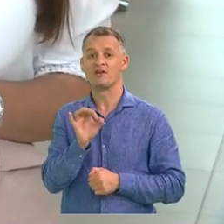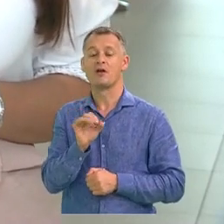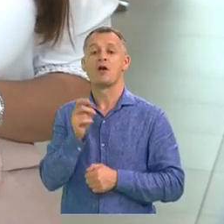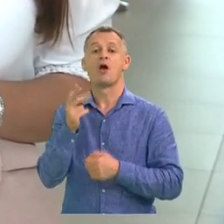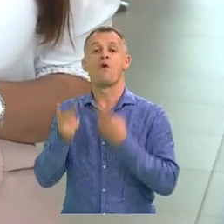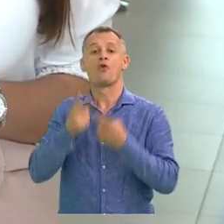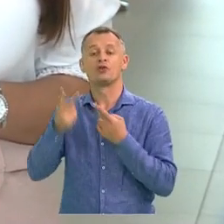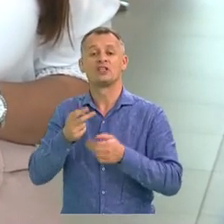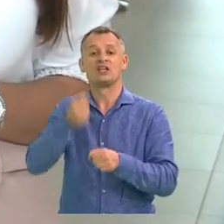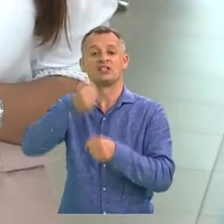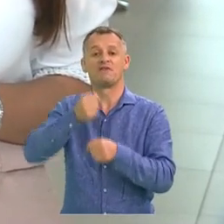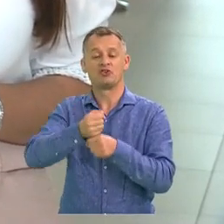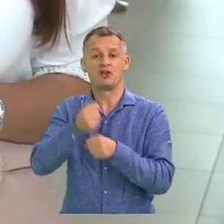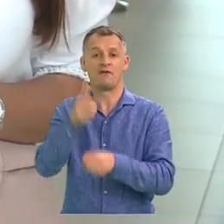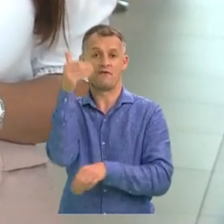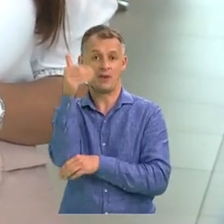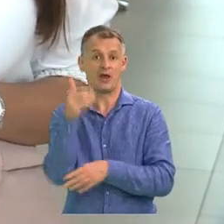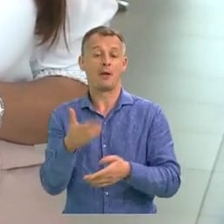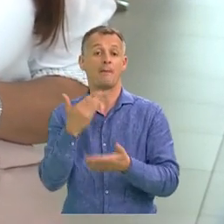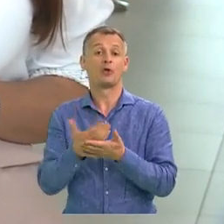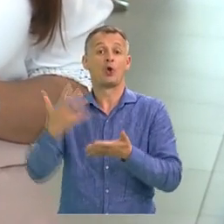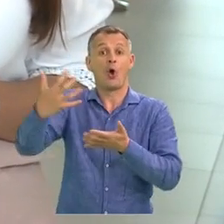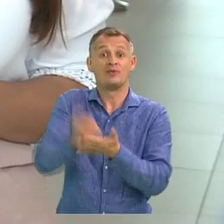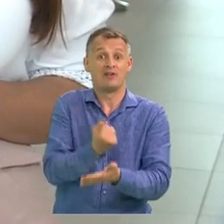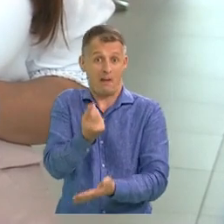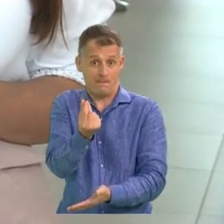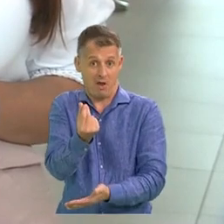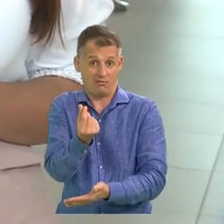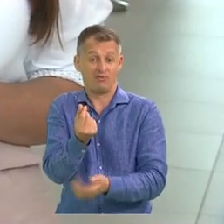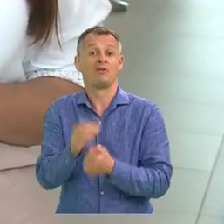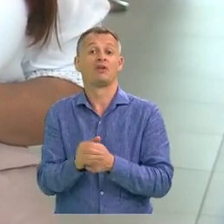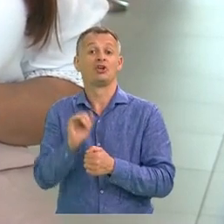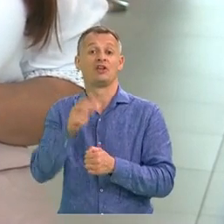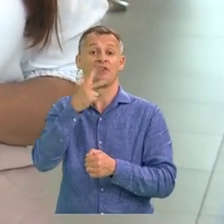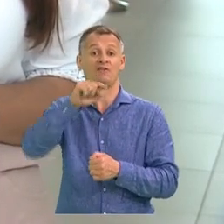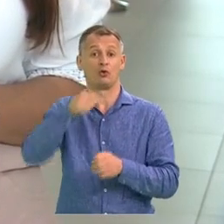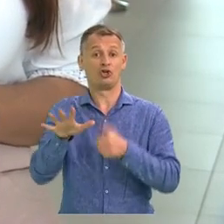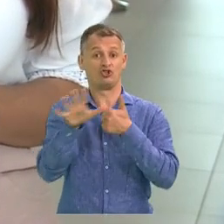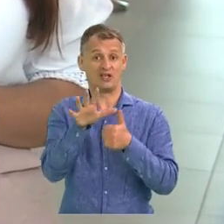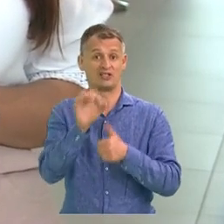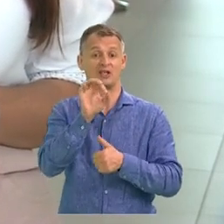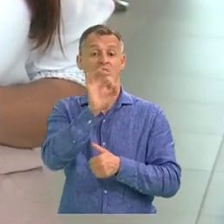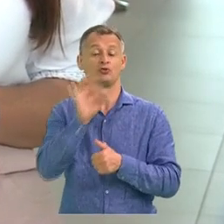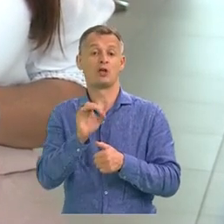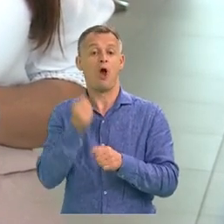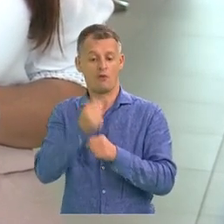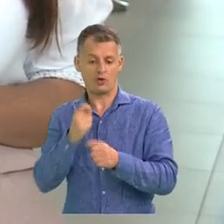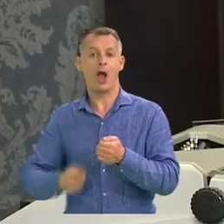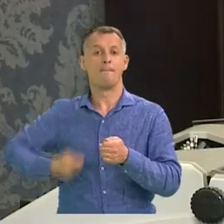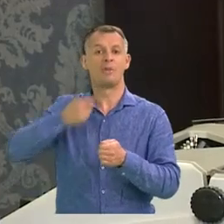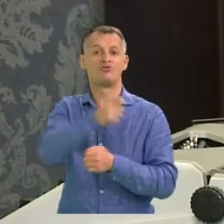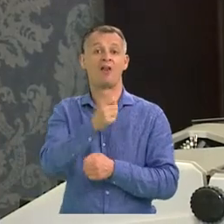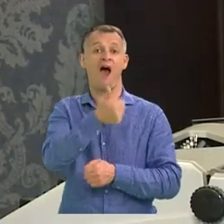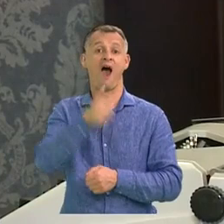serviciile companiilor specializate cu obținerea despăgubirilor și doar 3,6% au făcut plângere la ANPC.